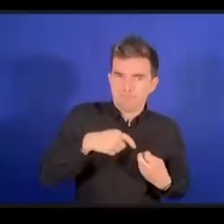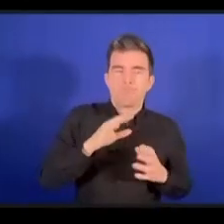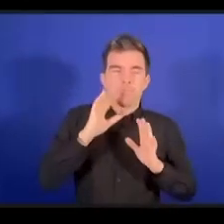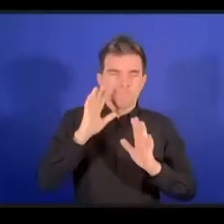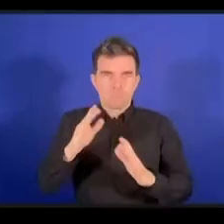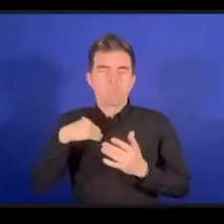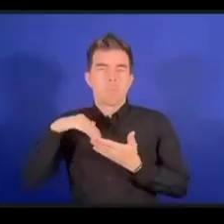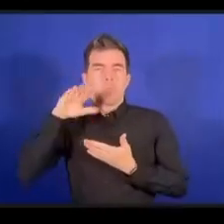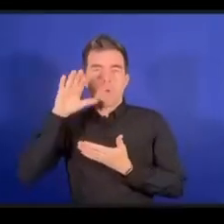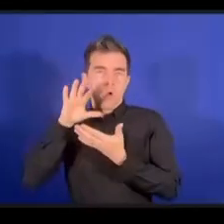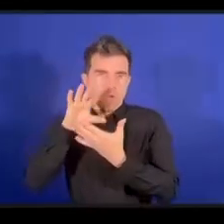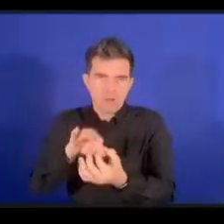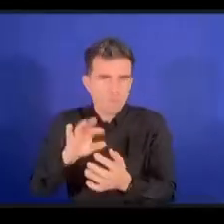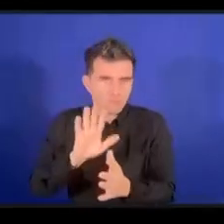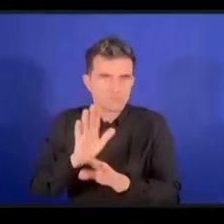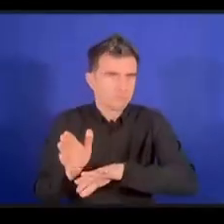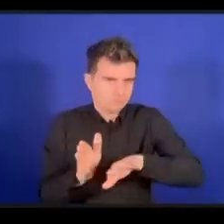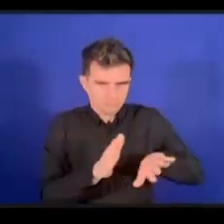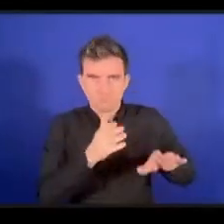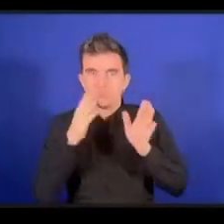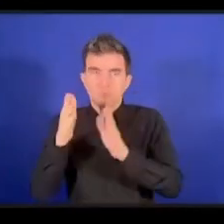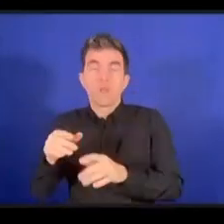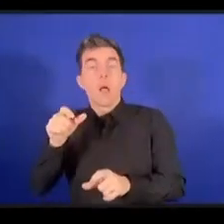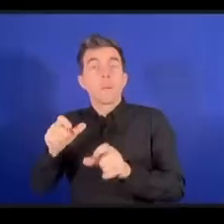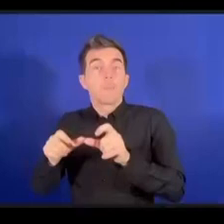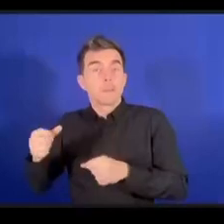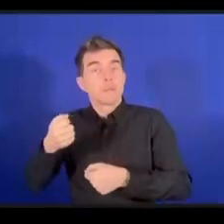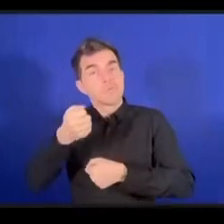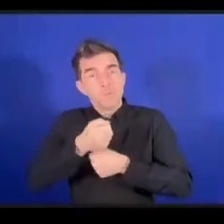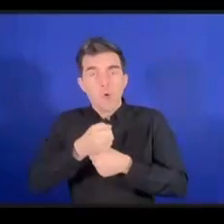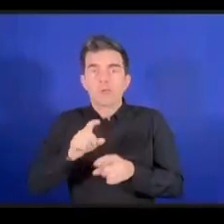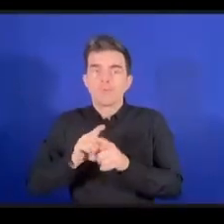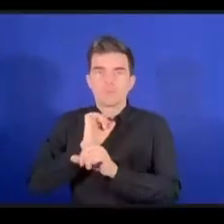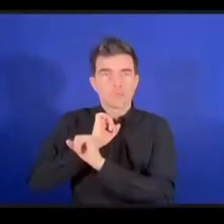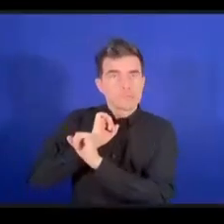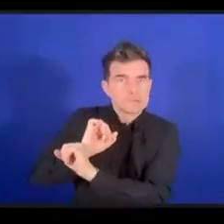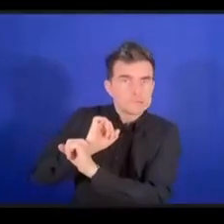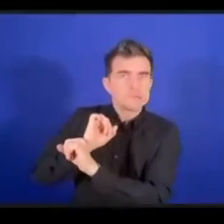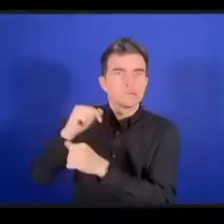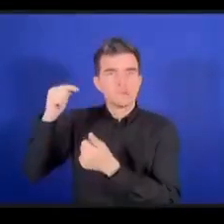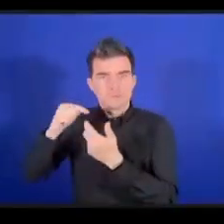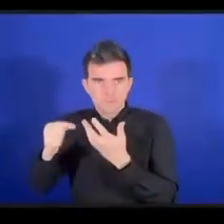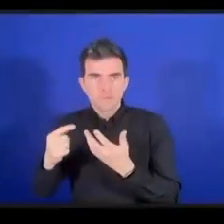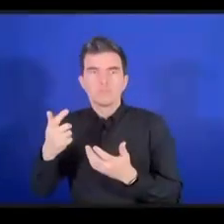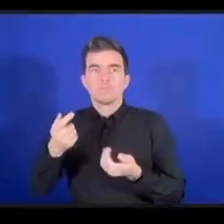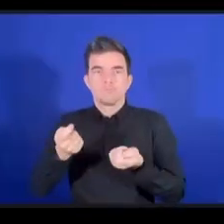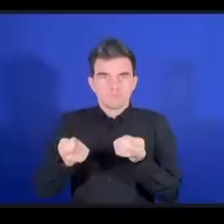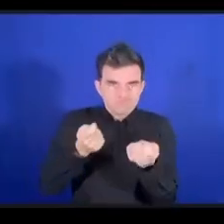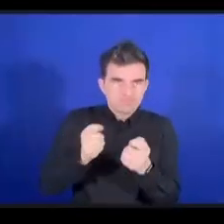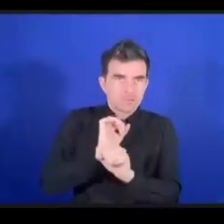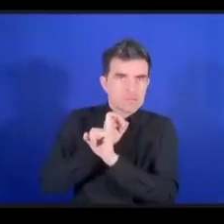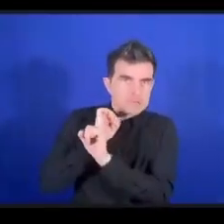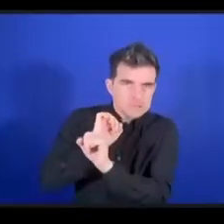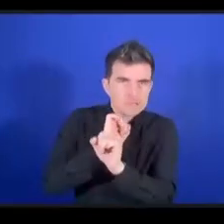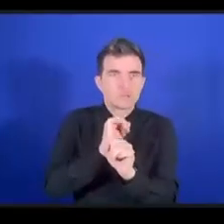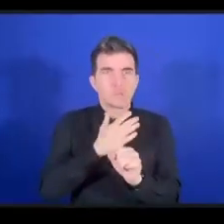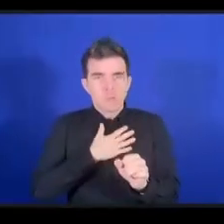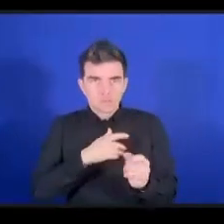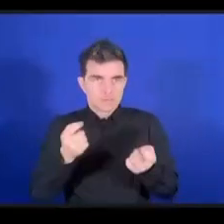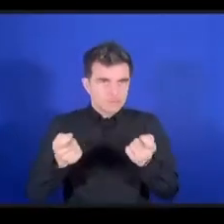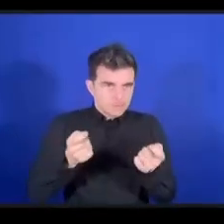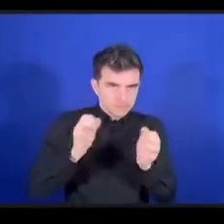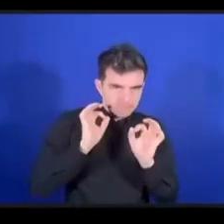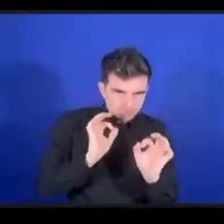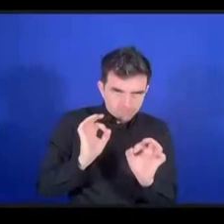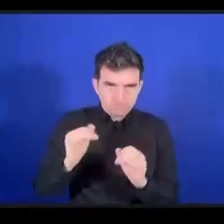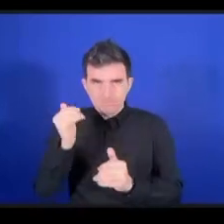那些运营的负责网络安全的人，他们很多年一直在用 AI， 所以呢，毫